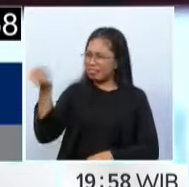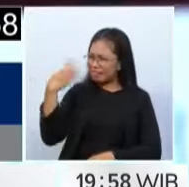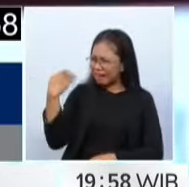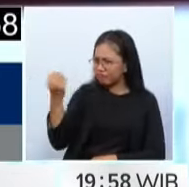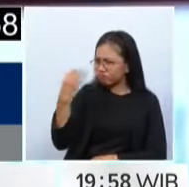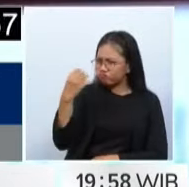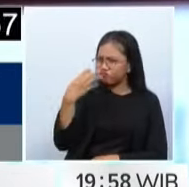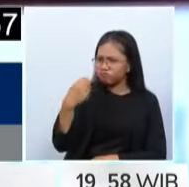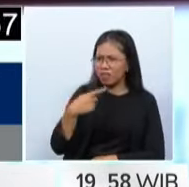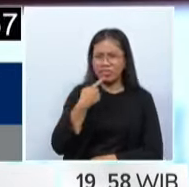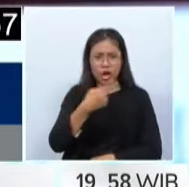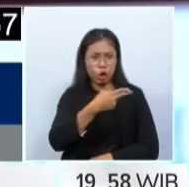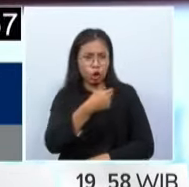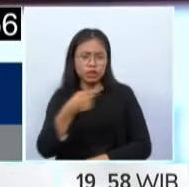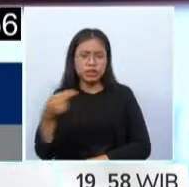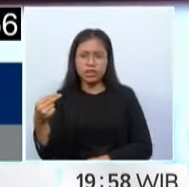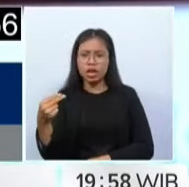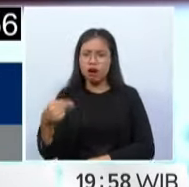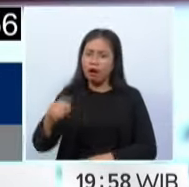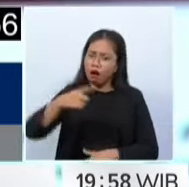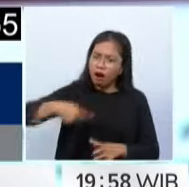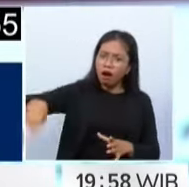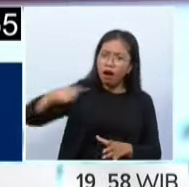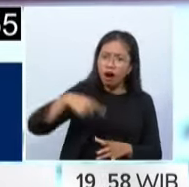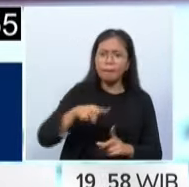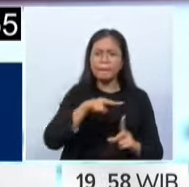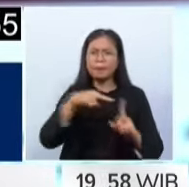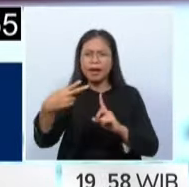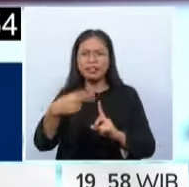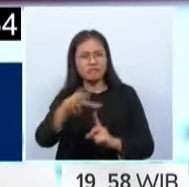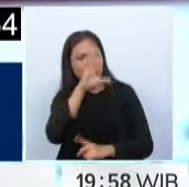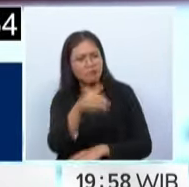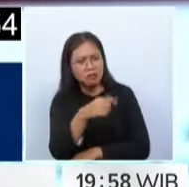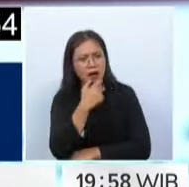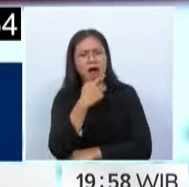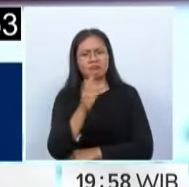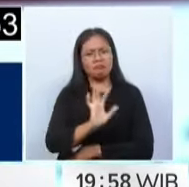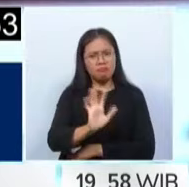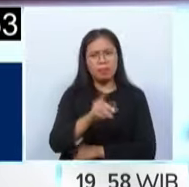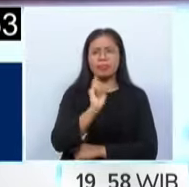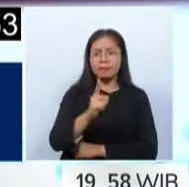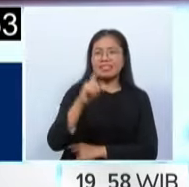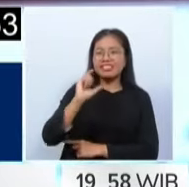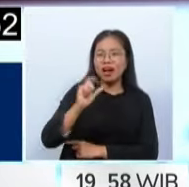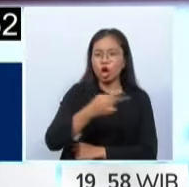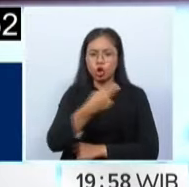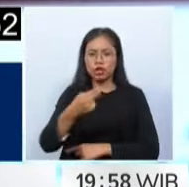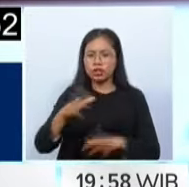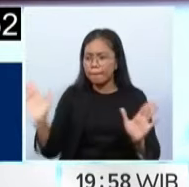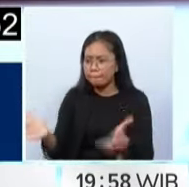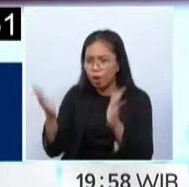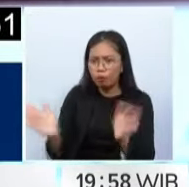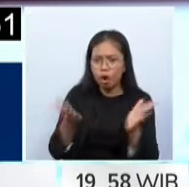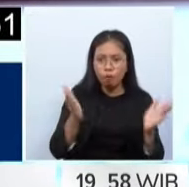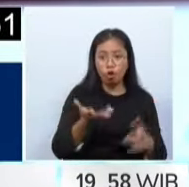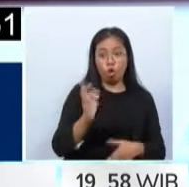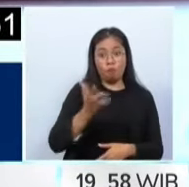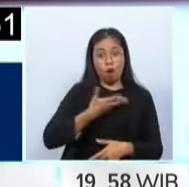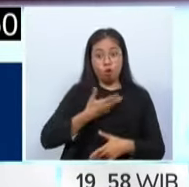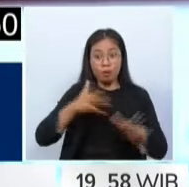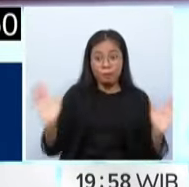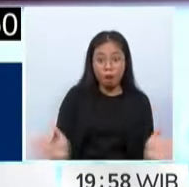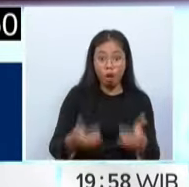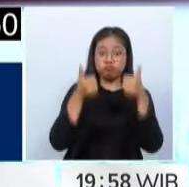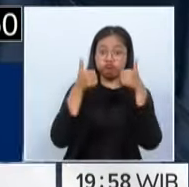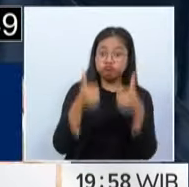perang Indonesia di selatan-selatan itu hanya menggambarkan apa sampaikan Pak braowo tentang bagaimana kita membangun Indonesia dan ketika kita membangun dengan baik tidak otomatis